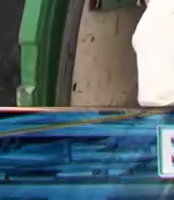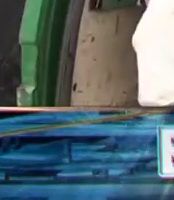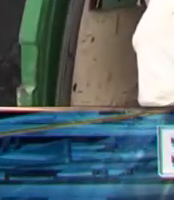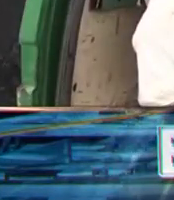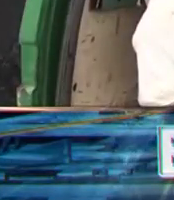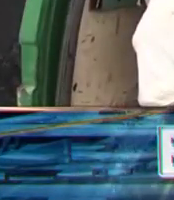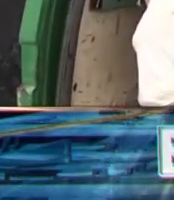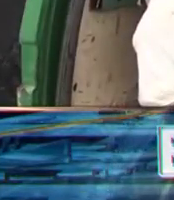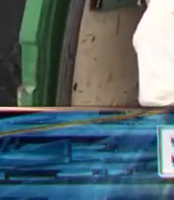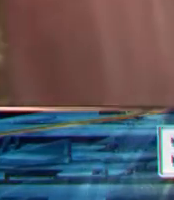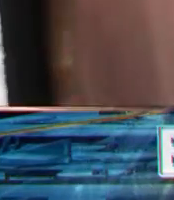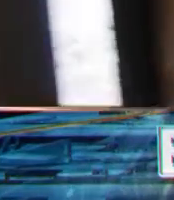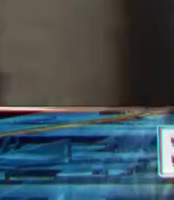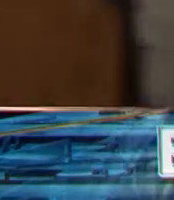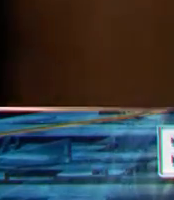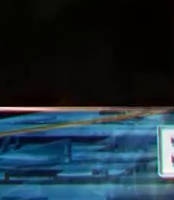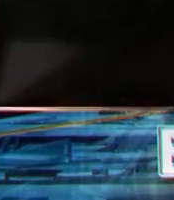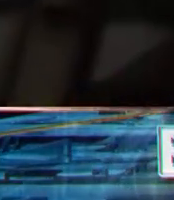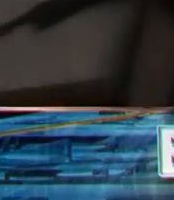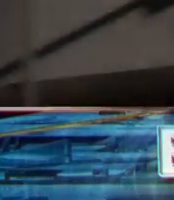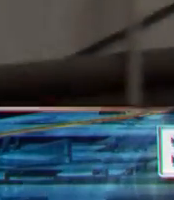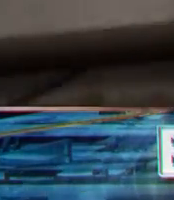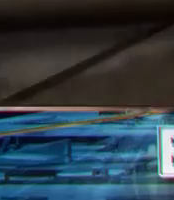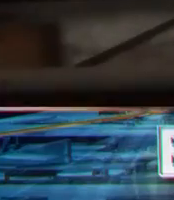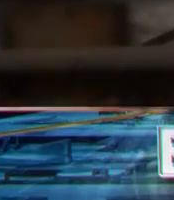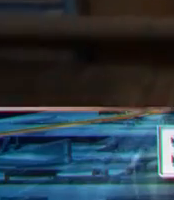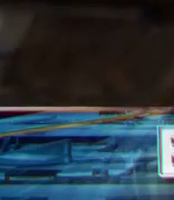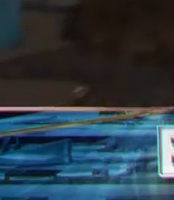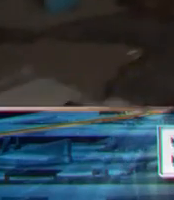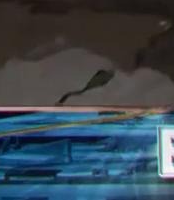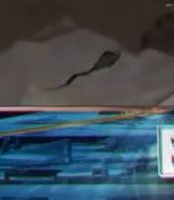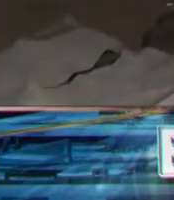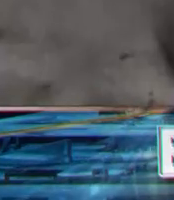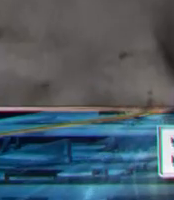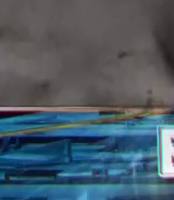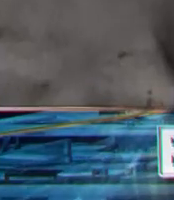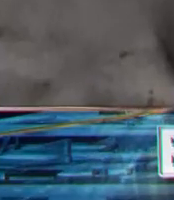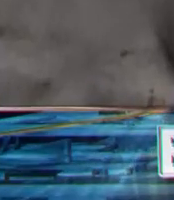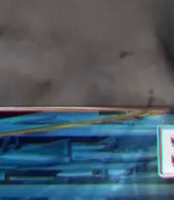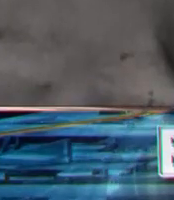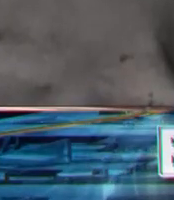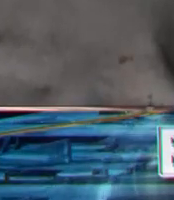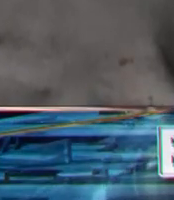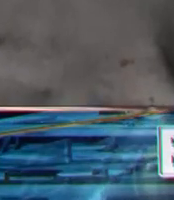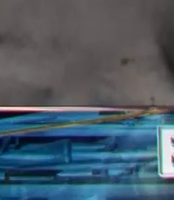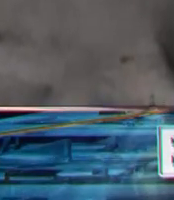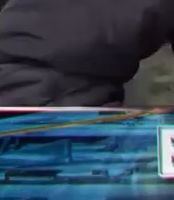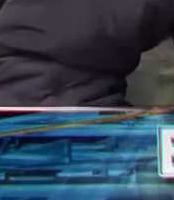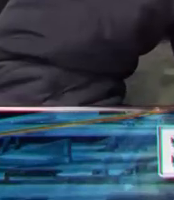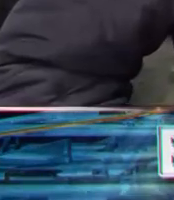5 сәуірден маусымның біріне дейін облыстағы өзен-көлдерде балық аулауға шектеу қойылды. Ірілі ұсақты су